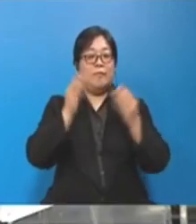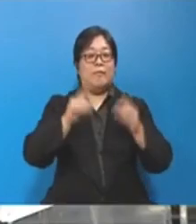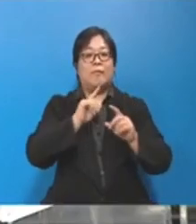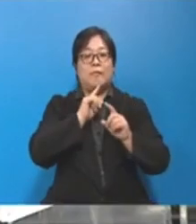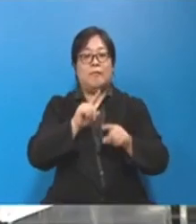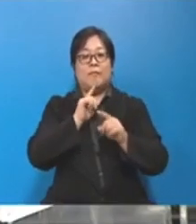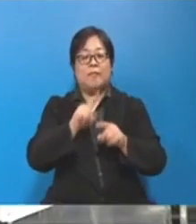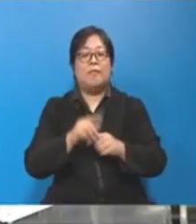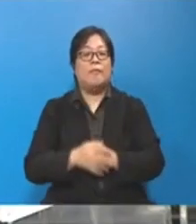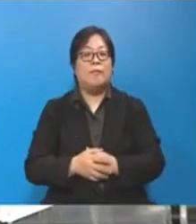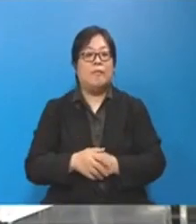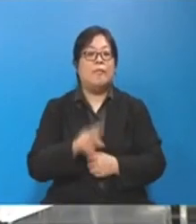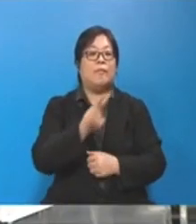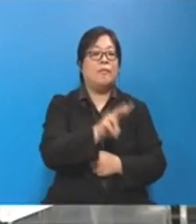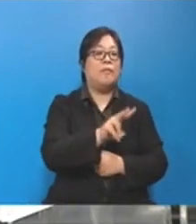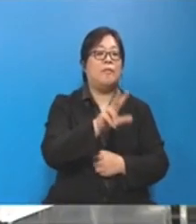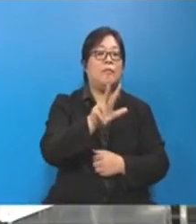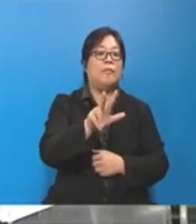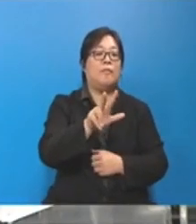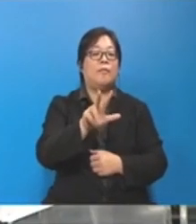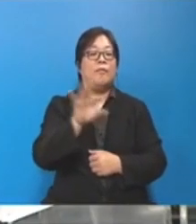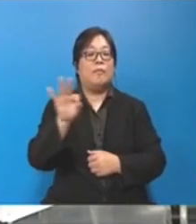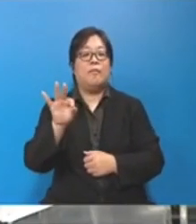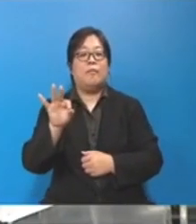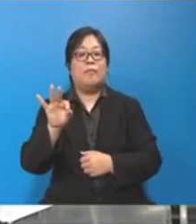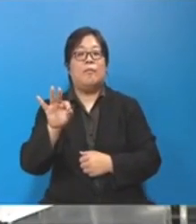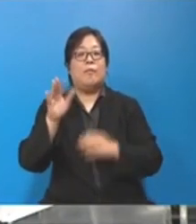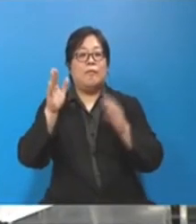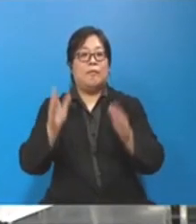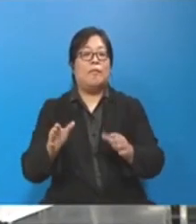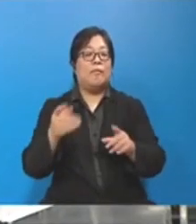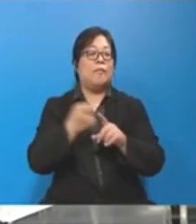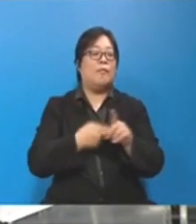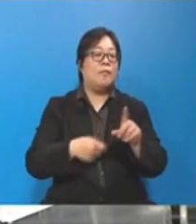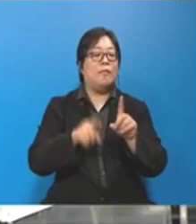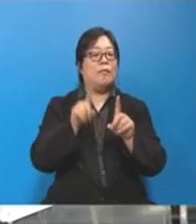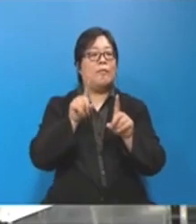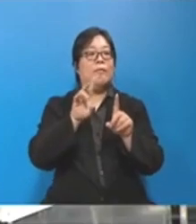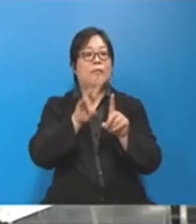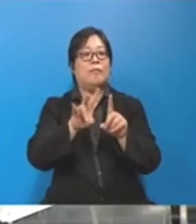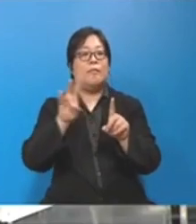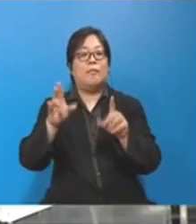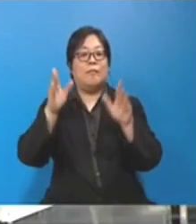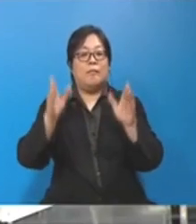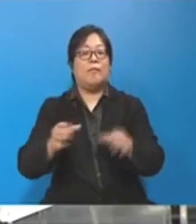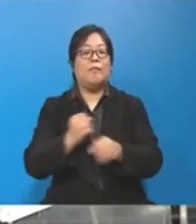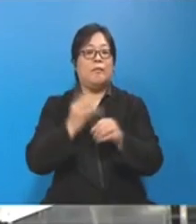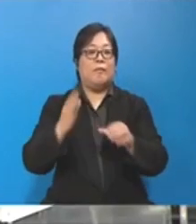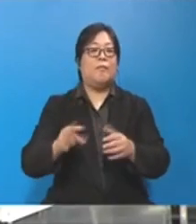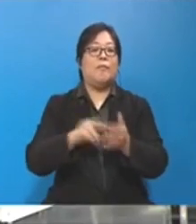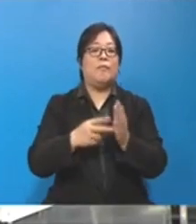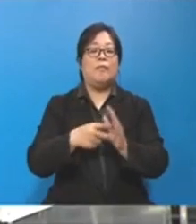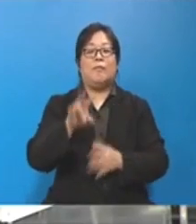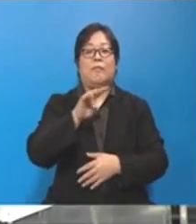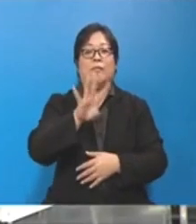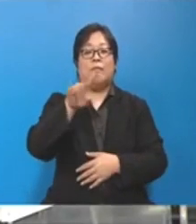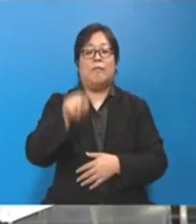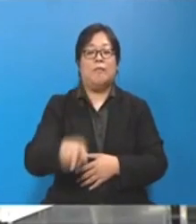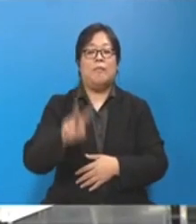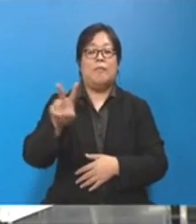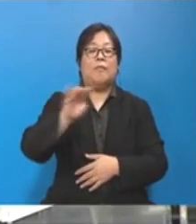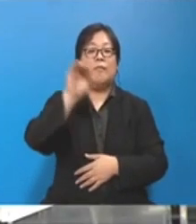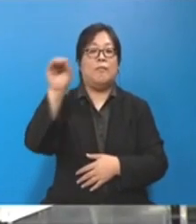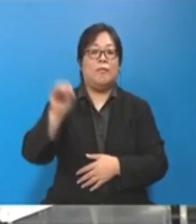ialah 239 yang terdiri daripada 177 orang pekerja yaitu 74 point